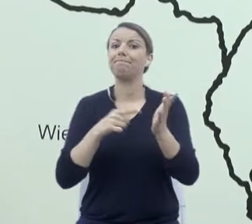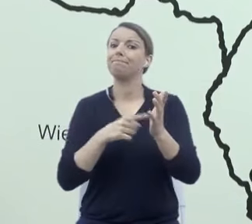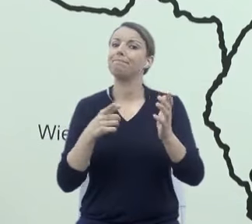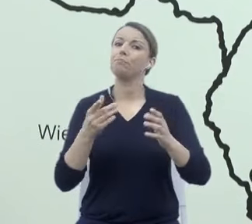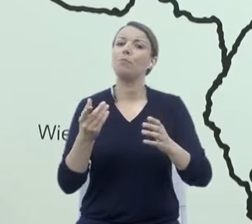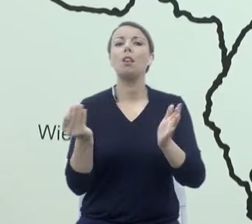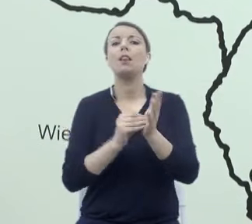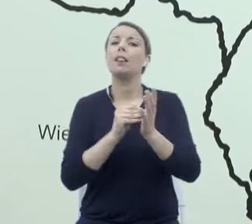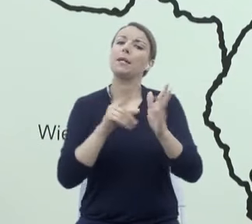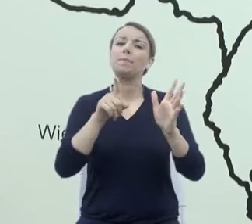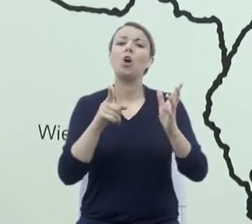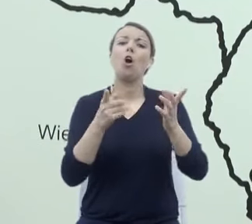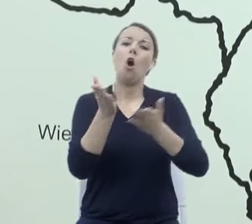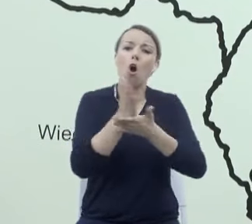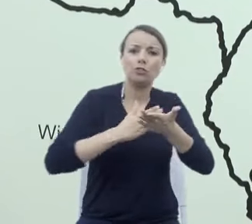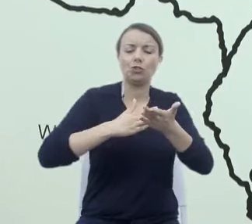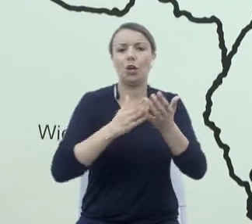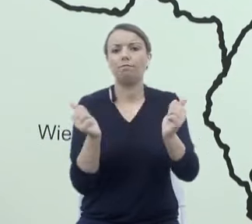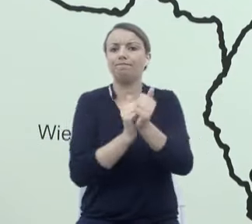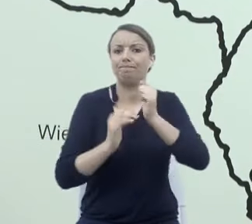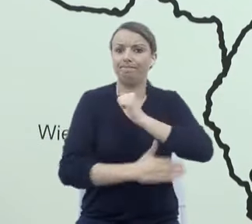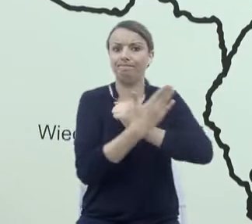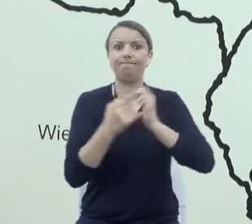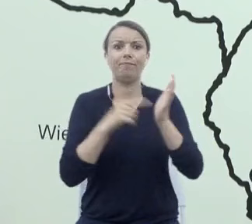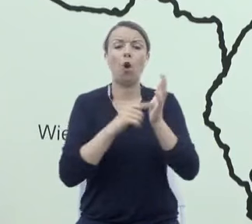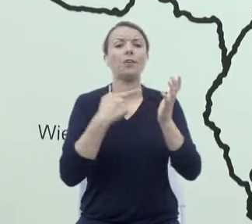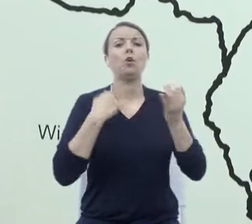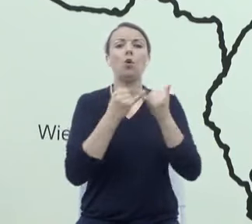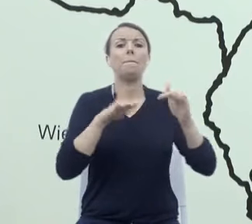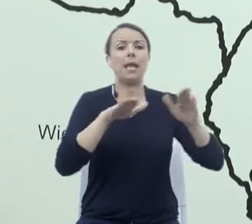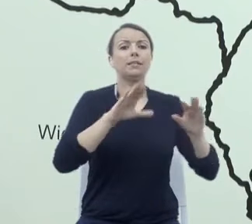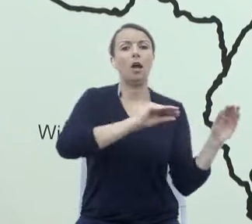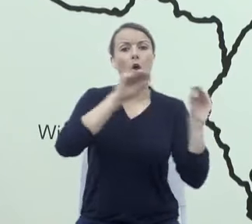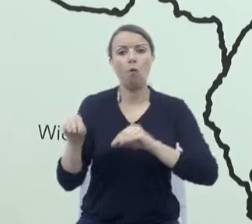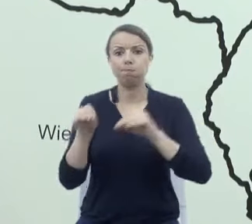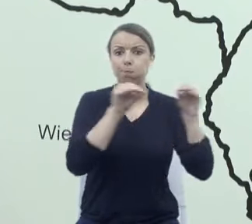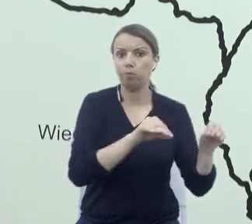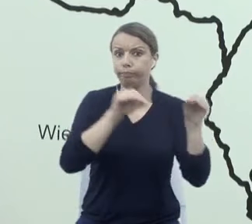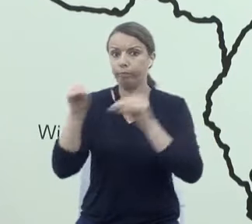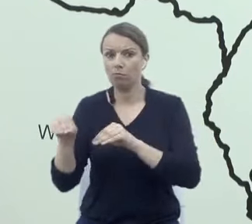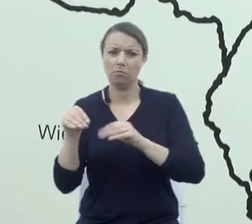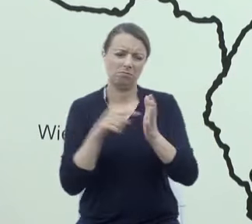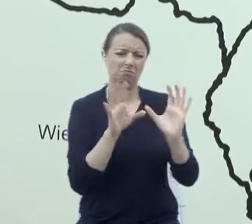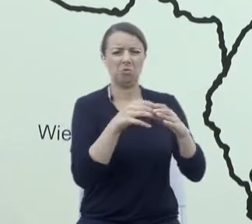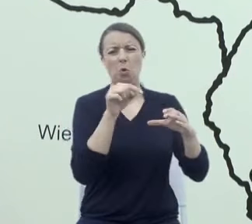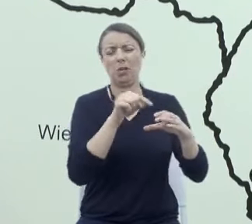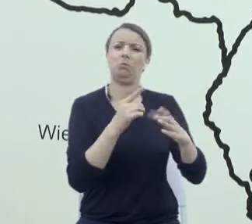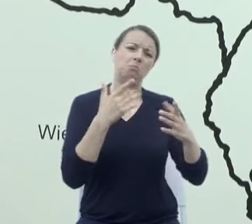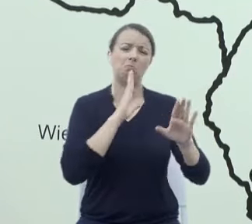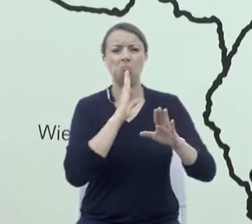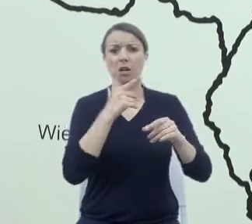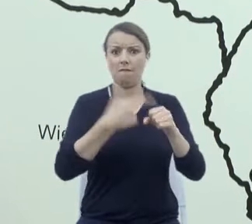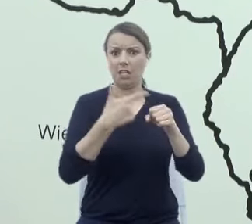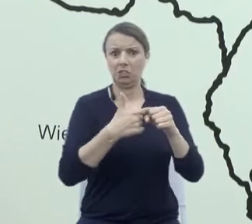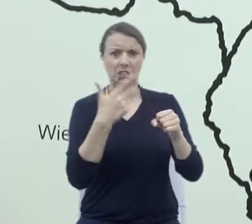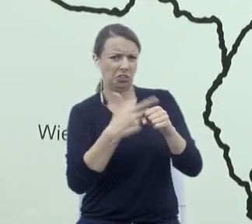oddziałów posiłkowych, które by jeździły od miejscowości do miejscowości. One prawdopodobnie liczyły od 20 do 30 osób, nie